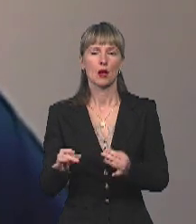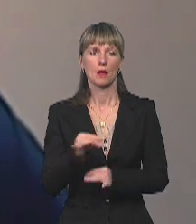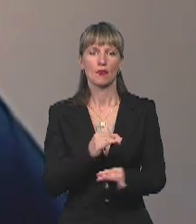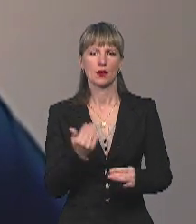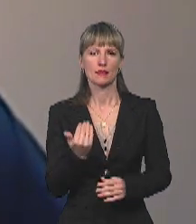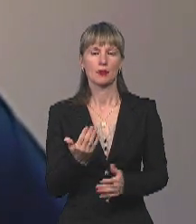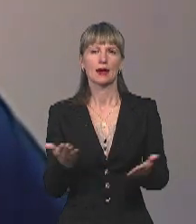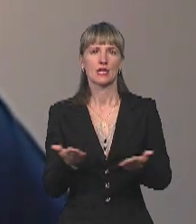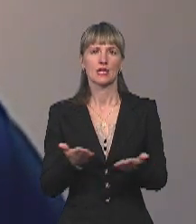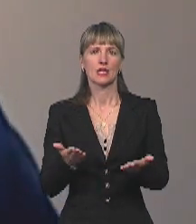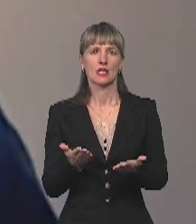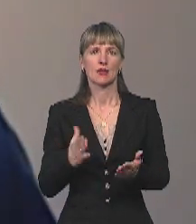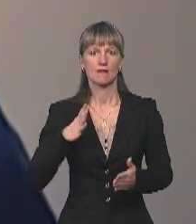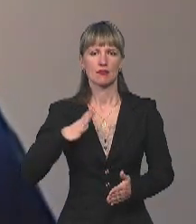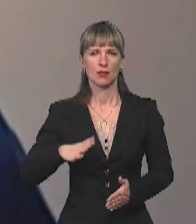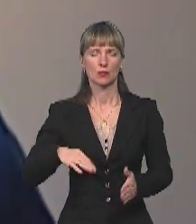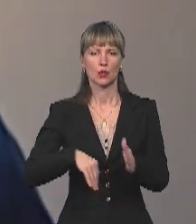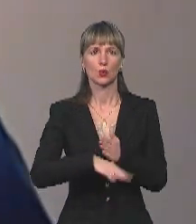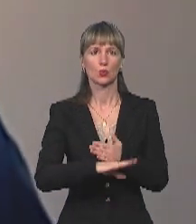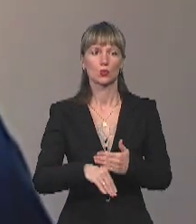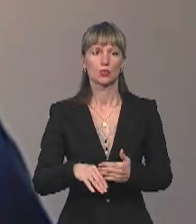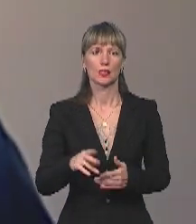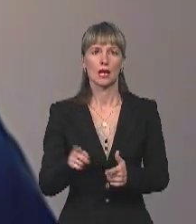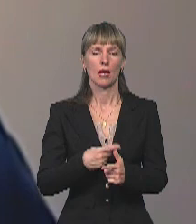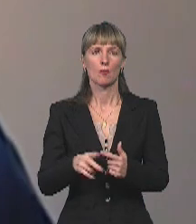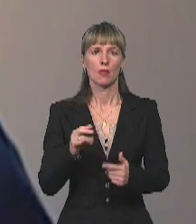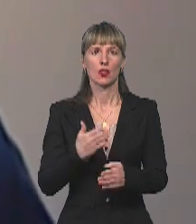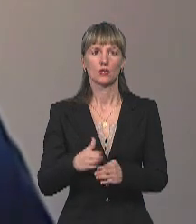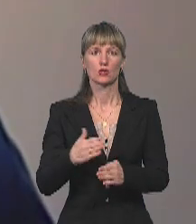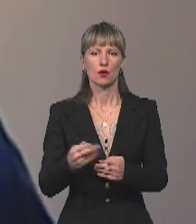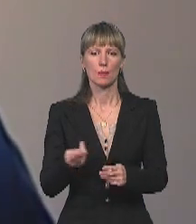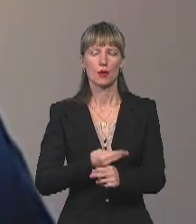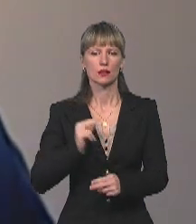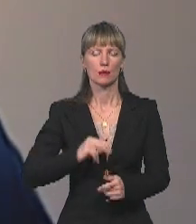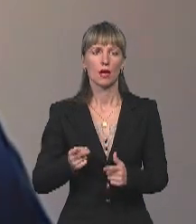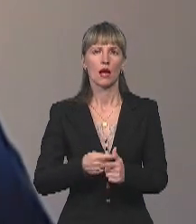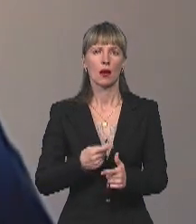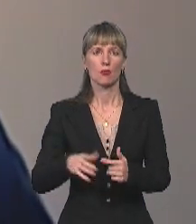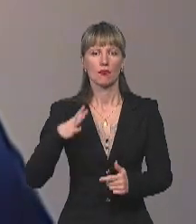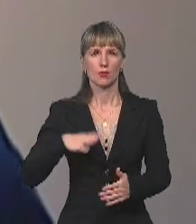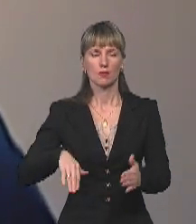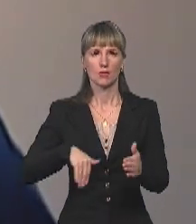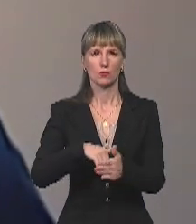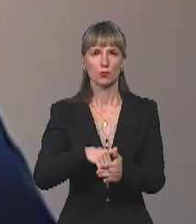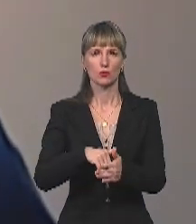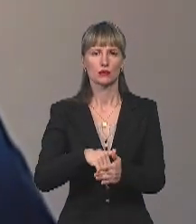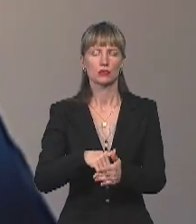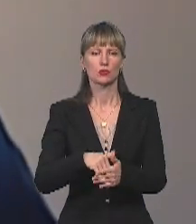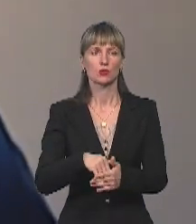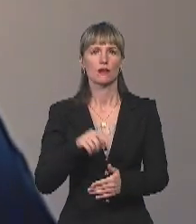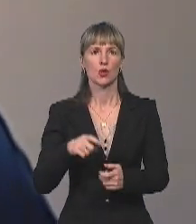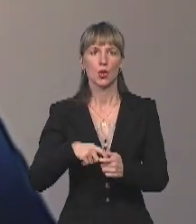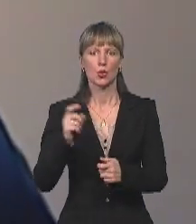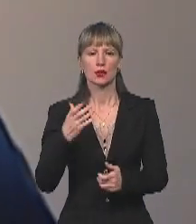вами, да, які вимушено пішли там або на часткове безробіття, або вимушену відпустку, або, але вони не розірвали